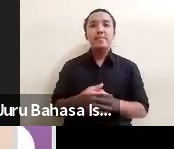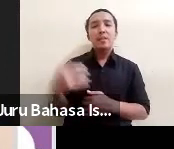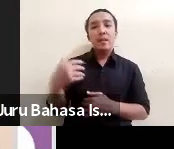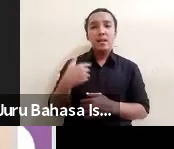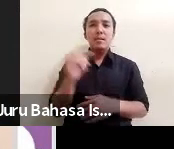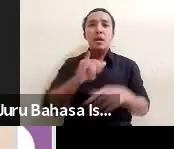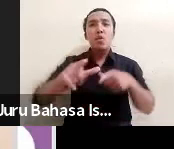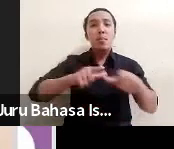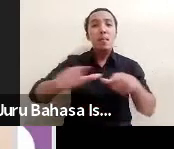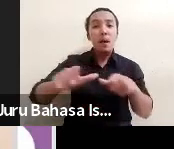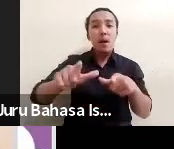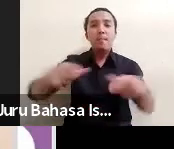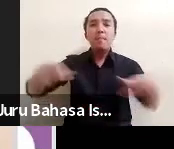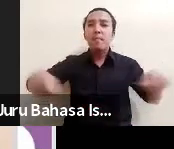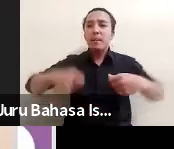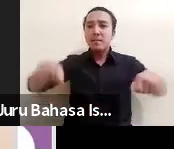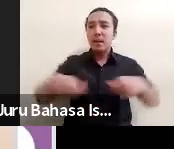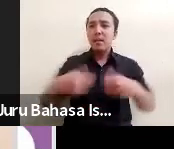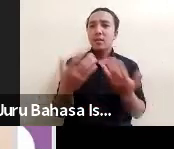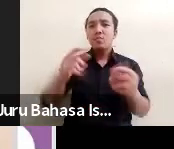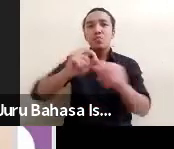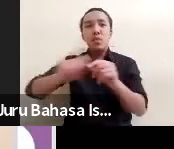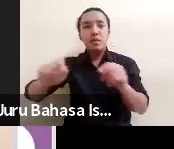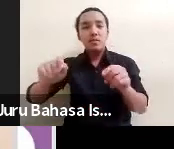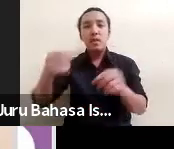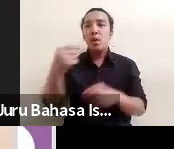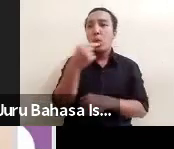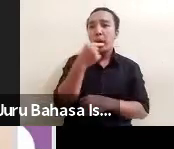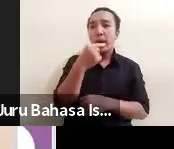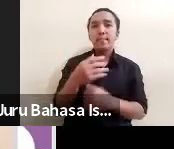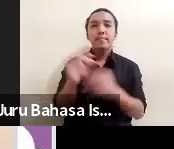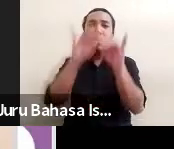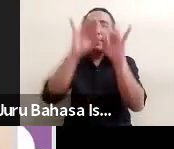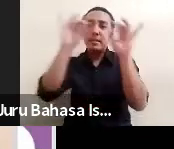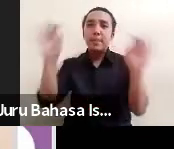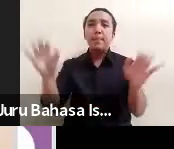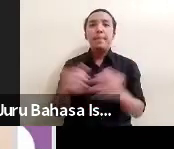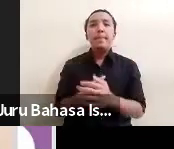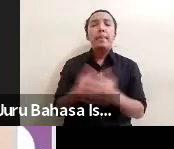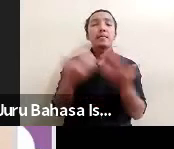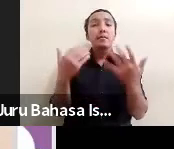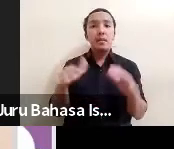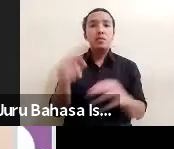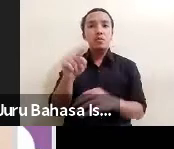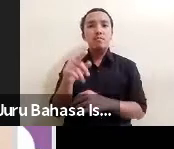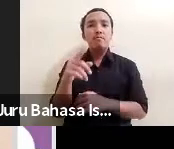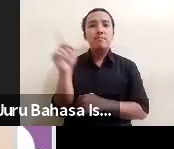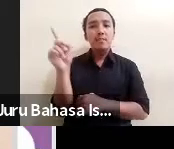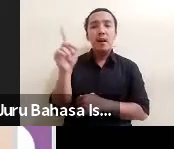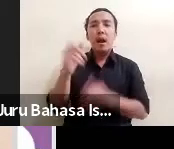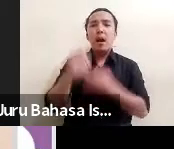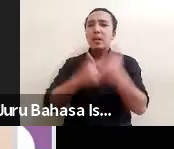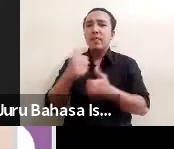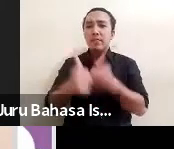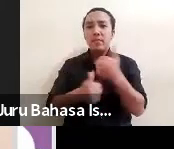buat kue dan sebagainya, saya ikut senang selaku pemerintah. Kemudian setelah itu, Pak, dia kan aktif, Pak, ke kecamatan-kecamatan, Pak,